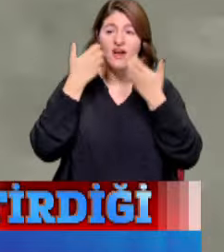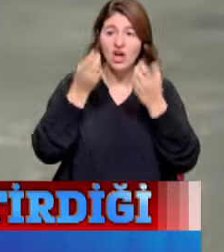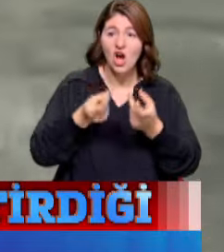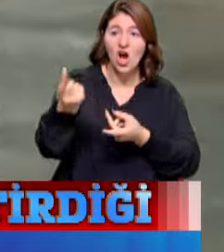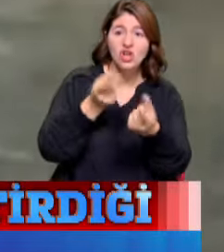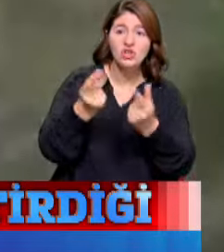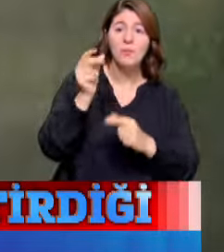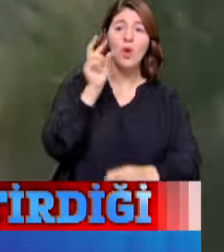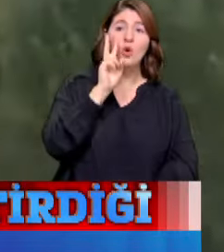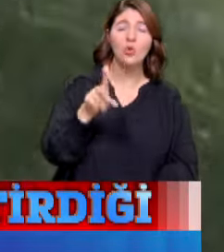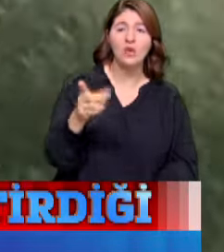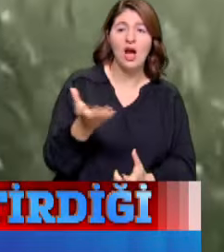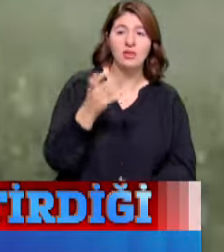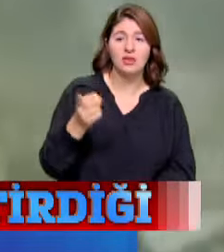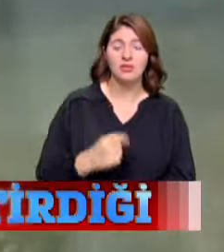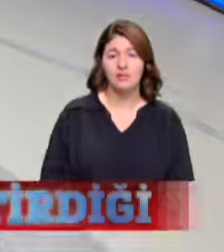böyle görüntülendi.